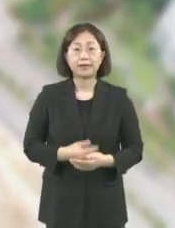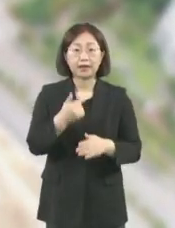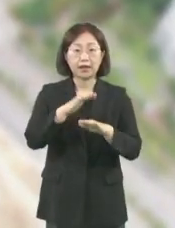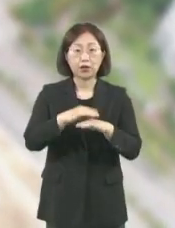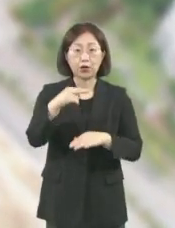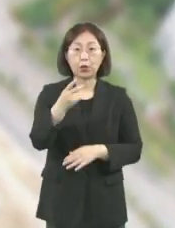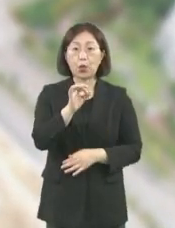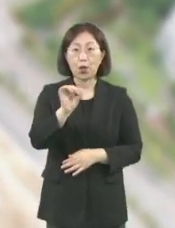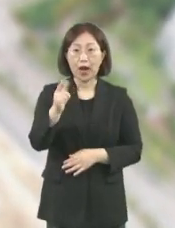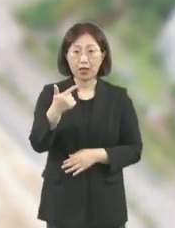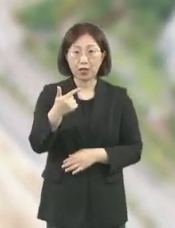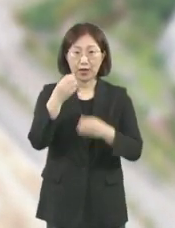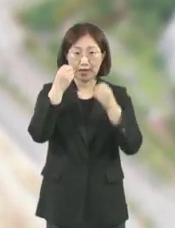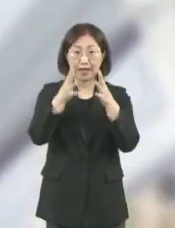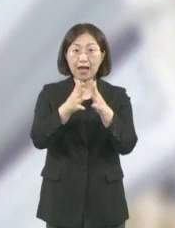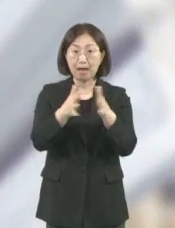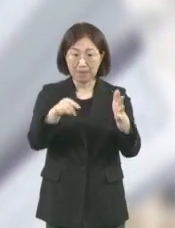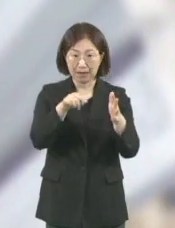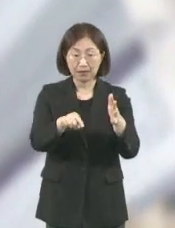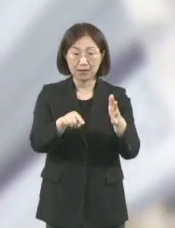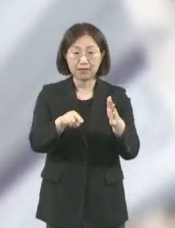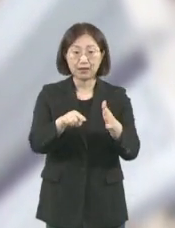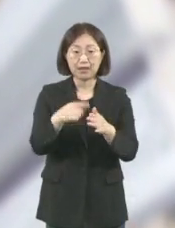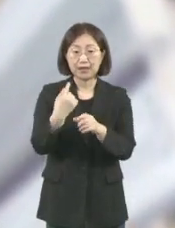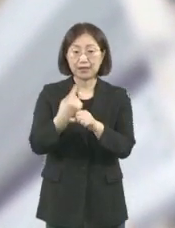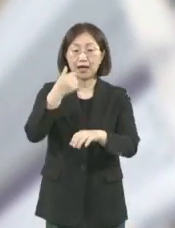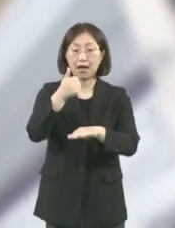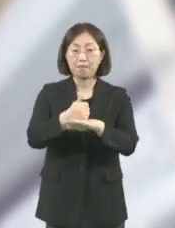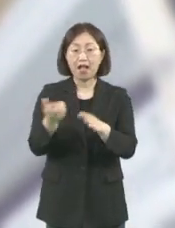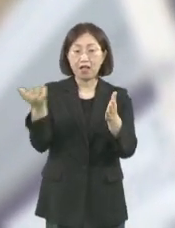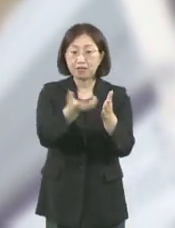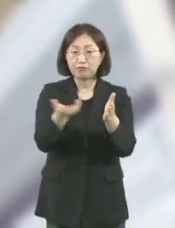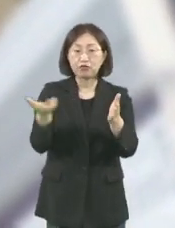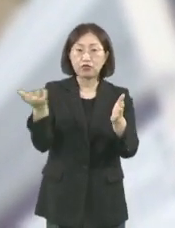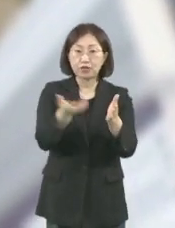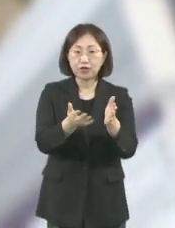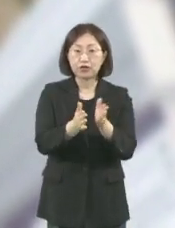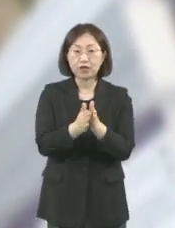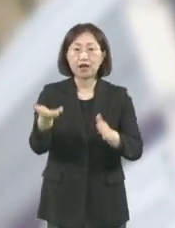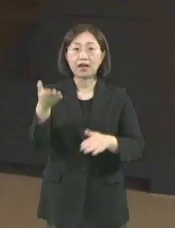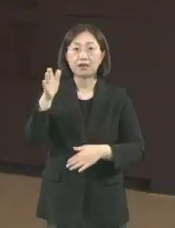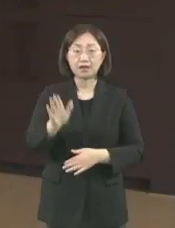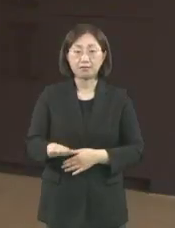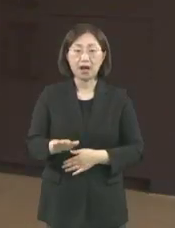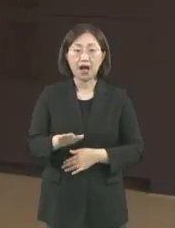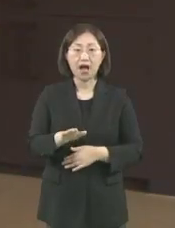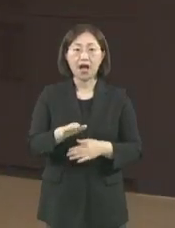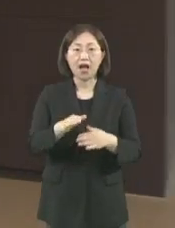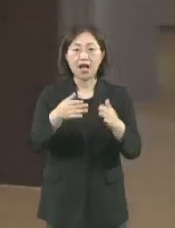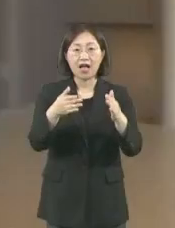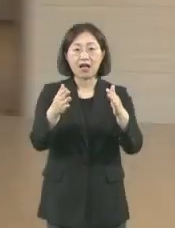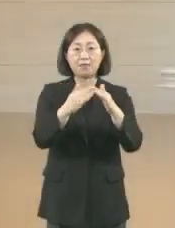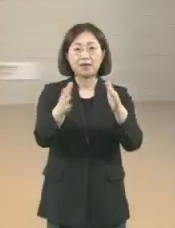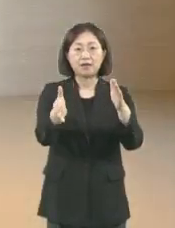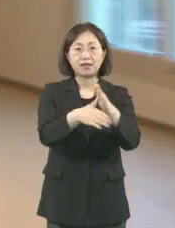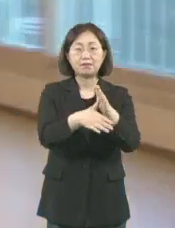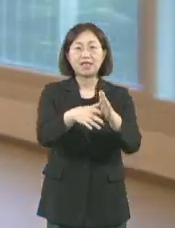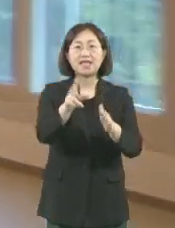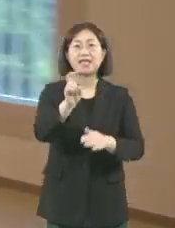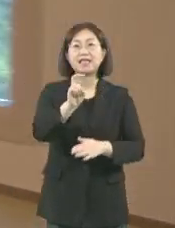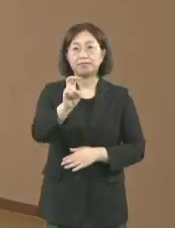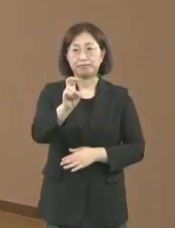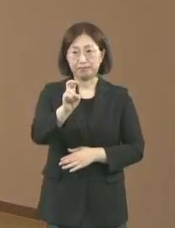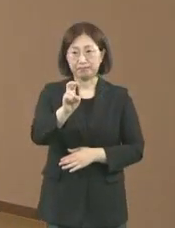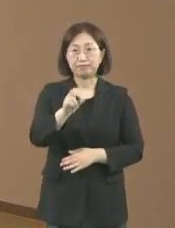대전도안 의한 새 아파트 입니다 지난해 말 입주를 시작했지만 아직 20여 가구가 세입자를 찾지 못한 채